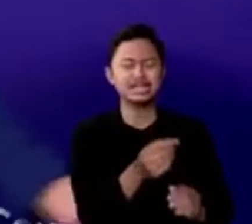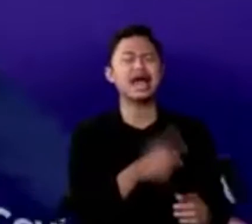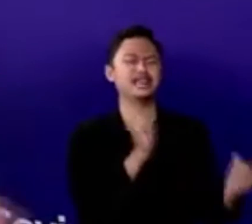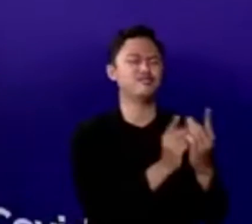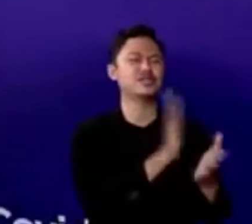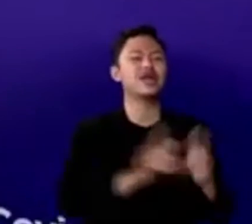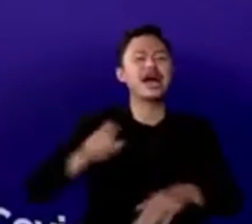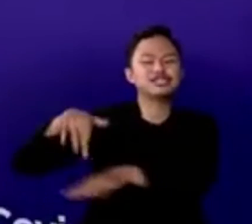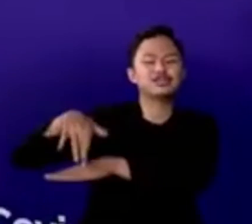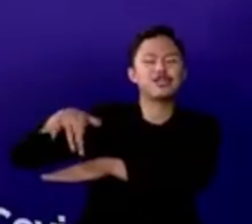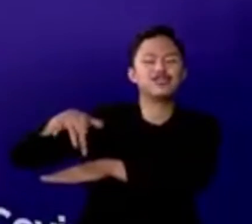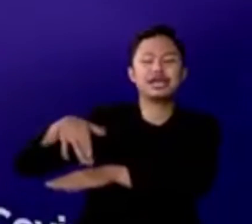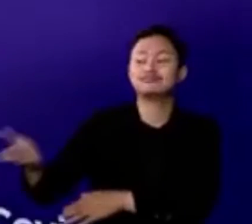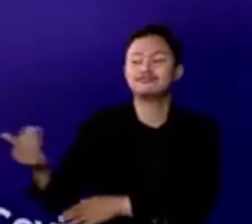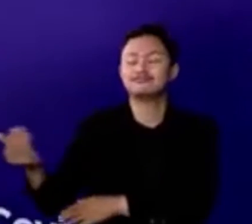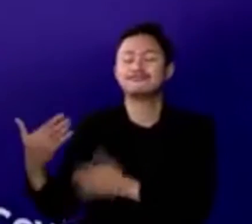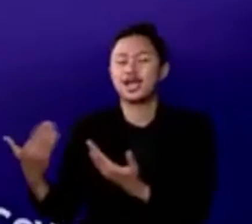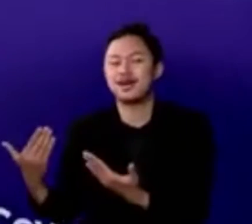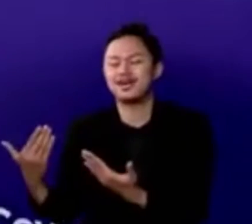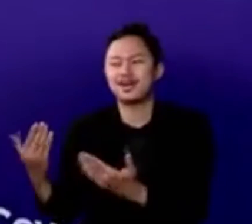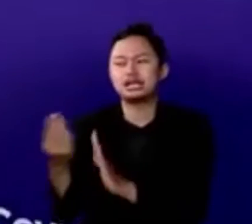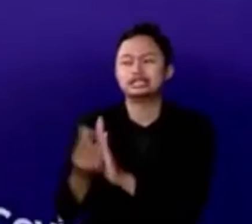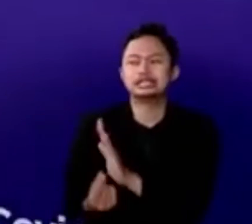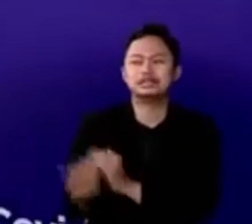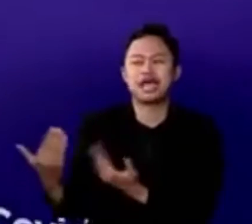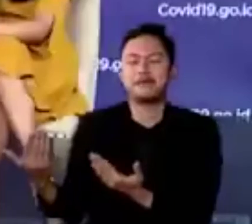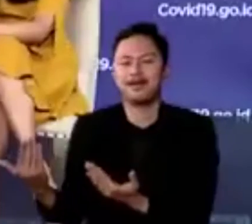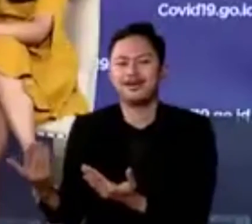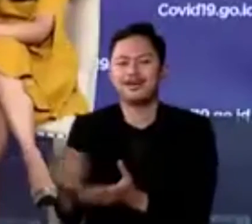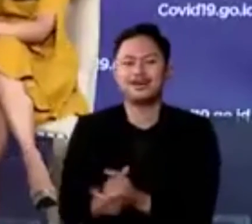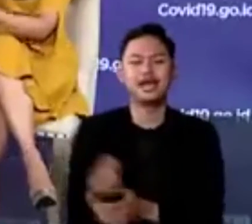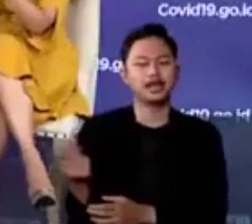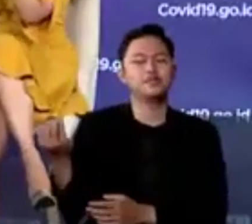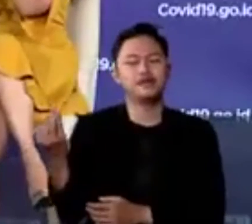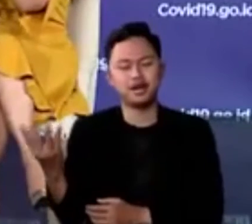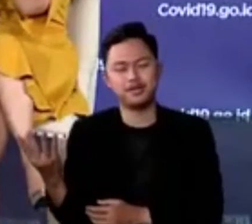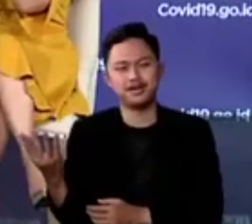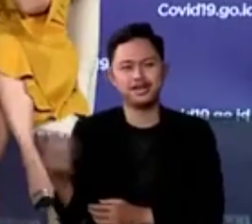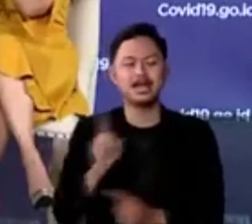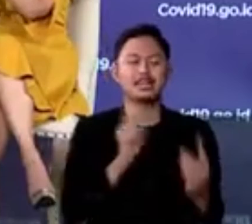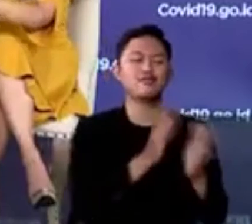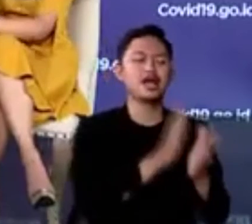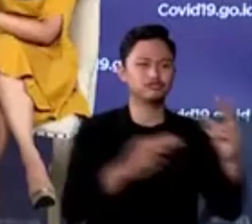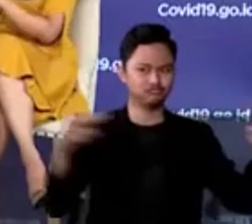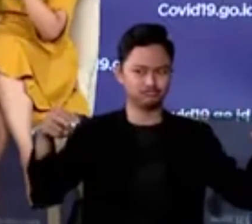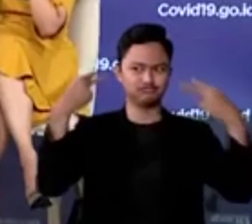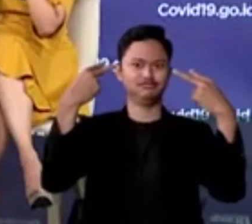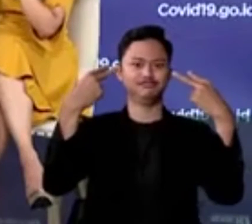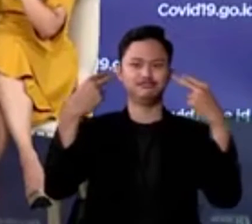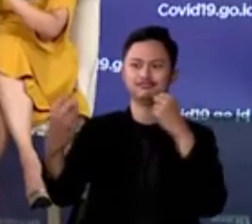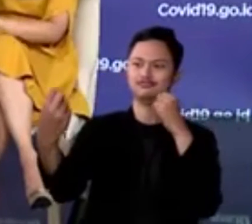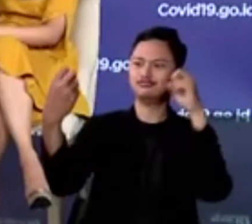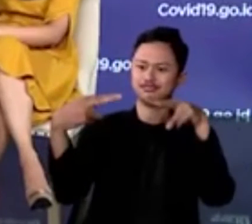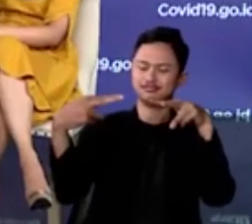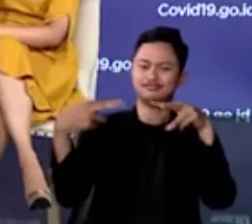terus dicolek-colek jangan sempat keluar kalkulatornya gini Iya harus tetap mata langsung ya dia bisa